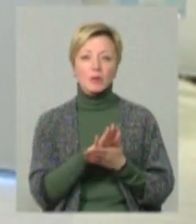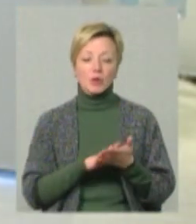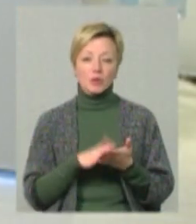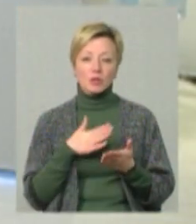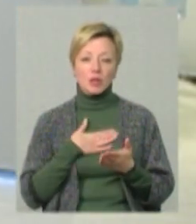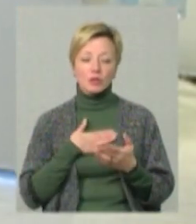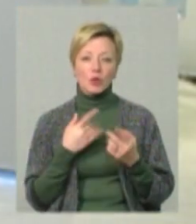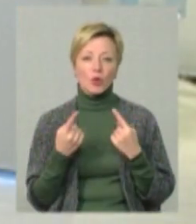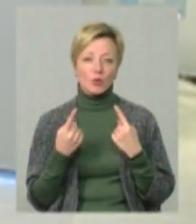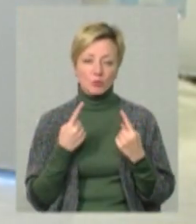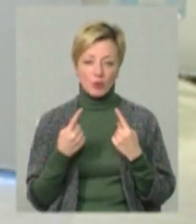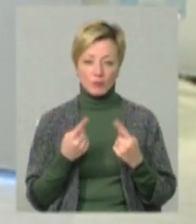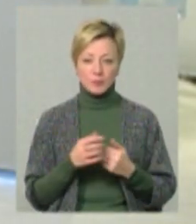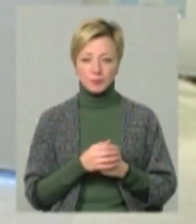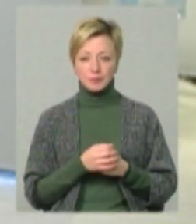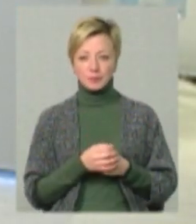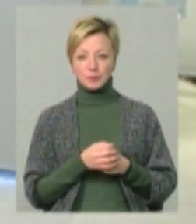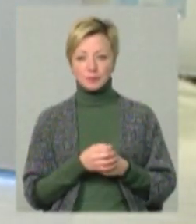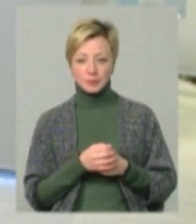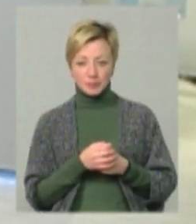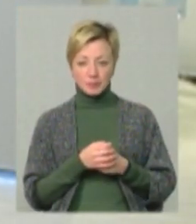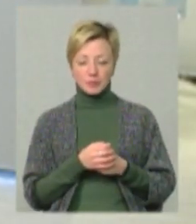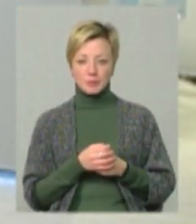Продовжимо нашу розмову. У